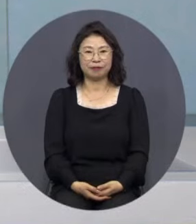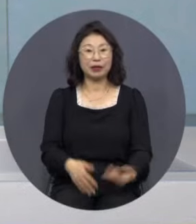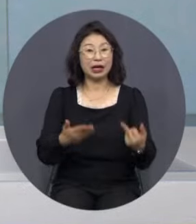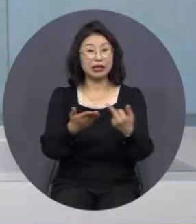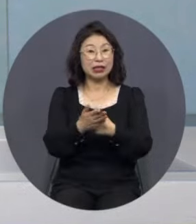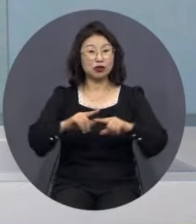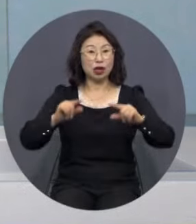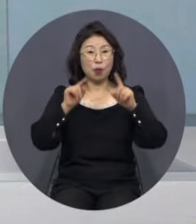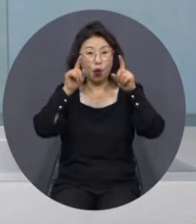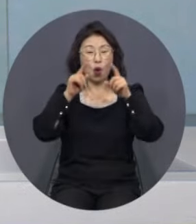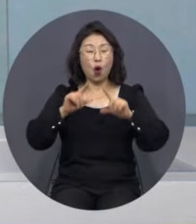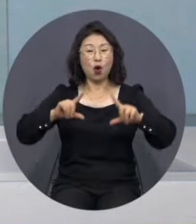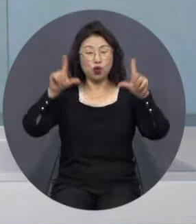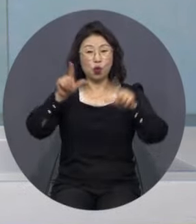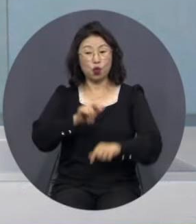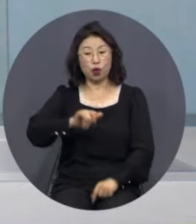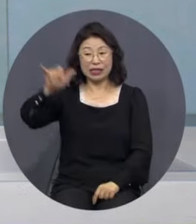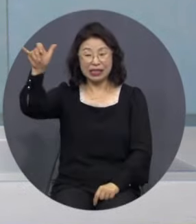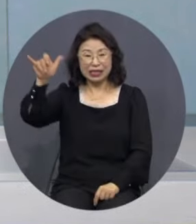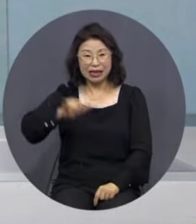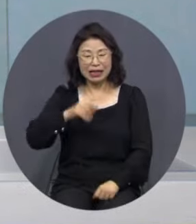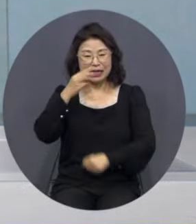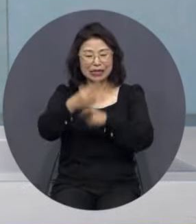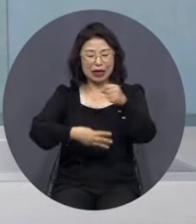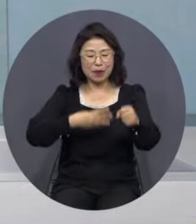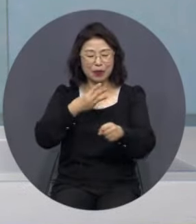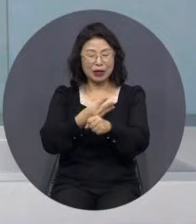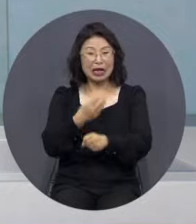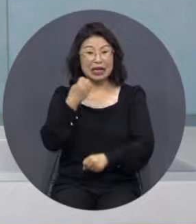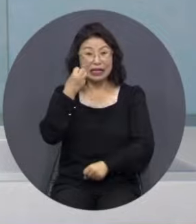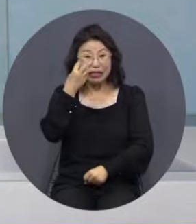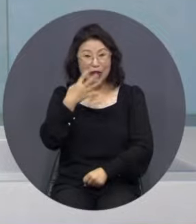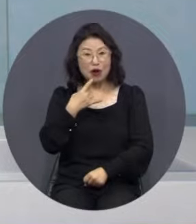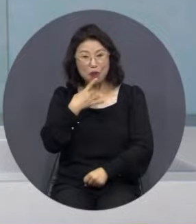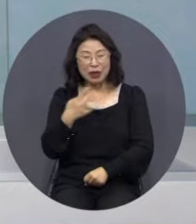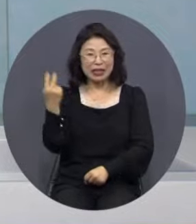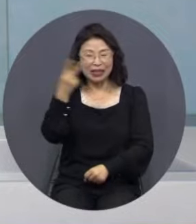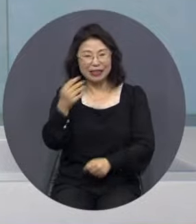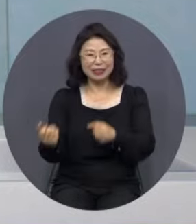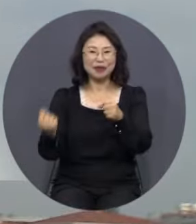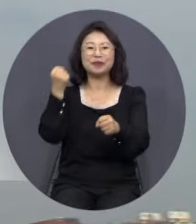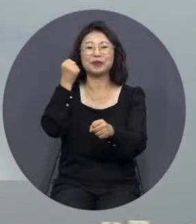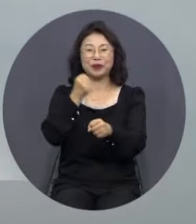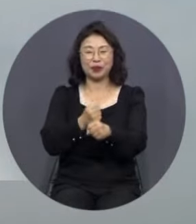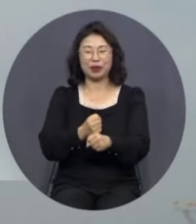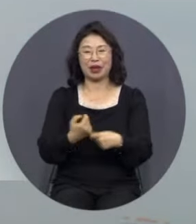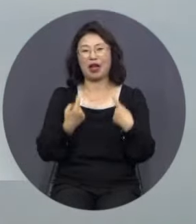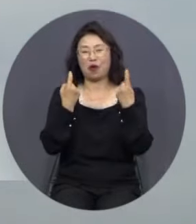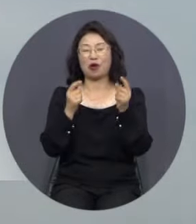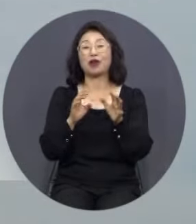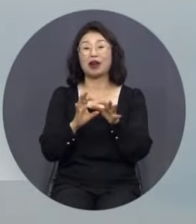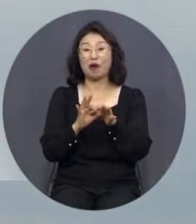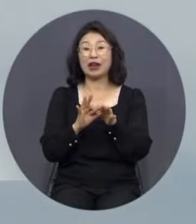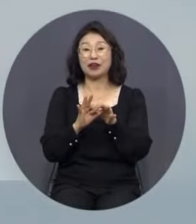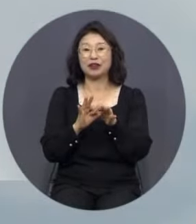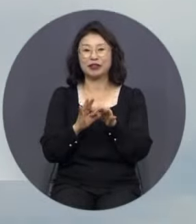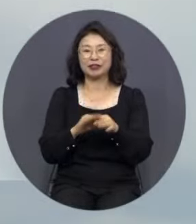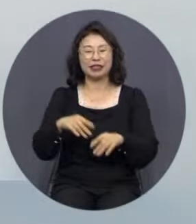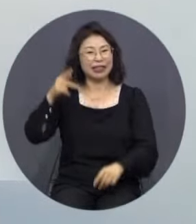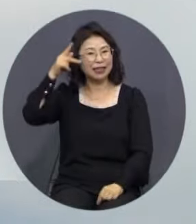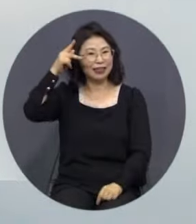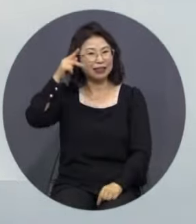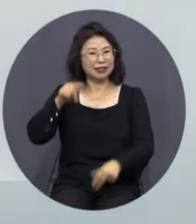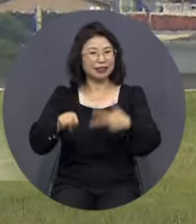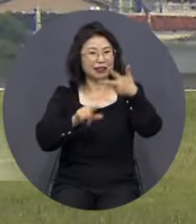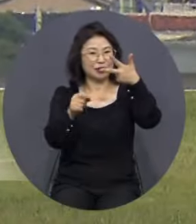제주와 일본 도쿄를 잇는 하늘길이 3년 4개월 만에 재개될 것으로 보입니다 관광업계에 따르면 대한항공은